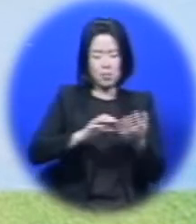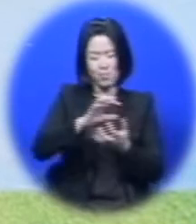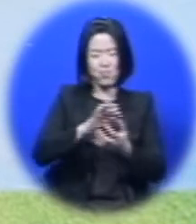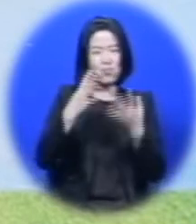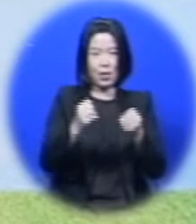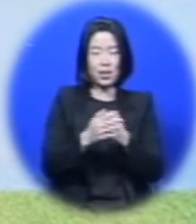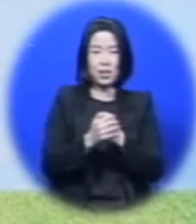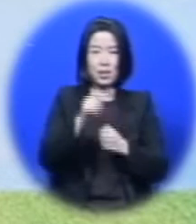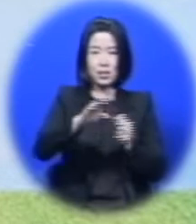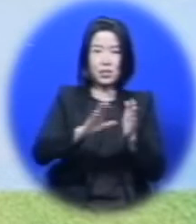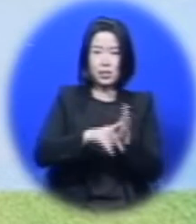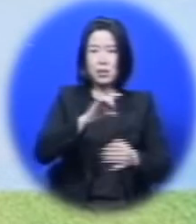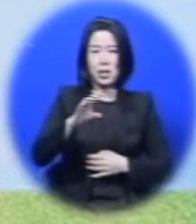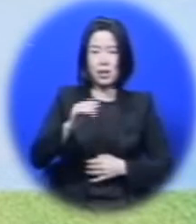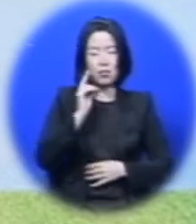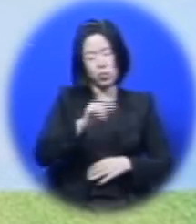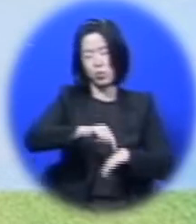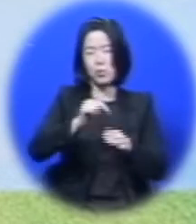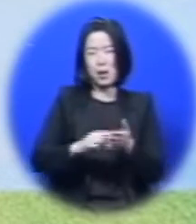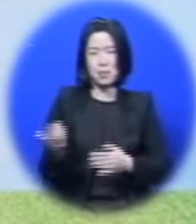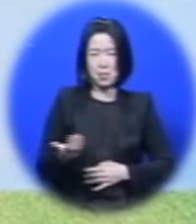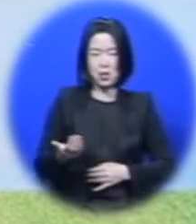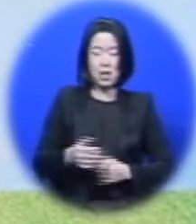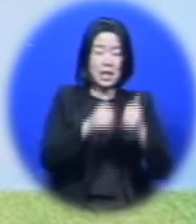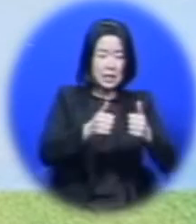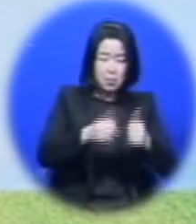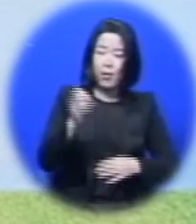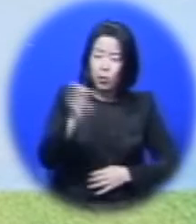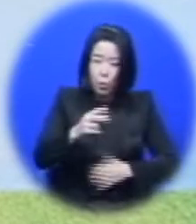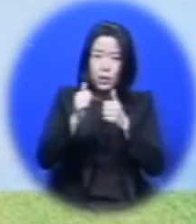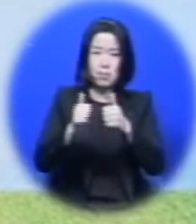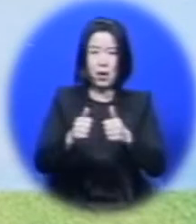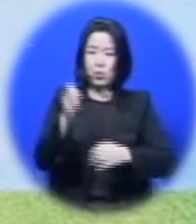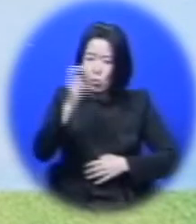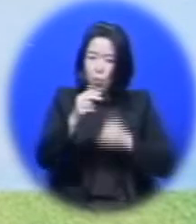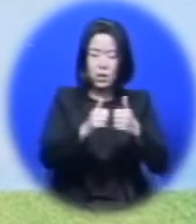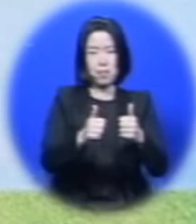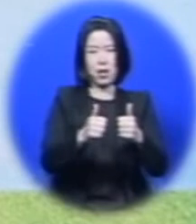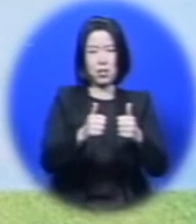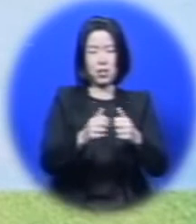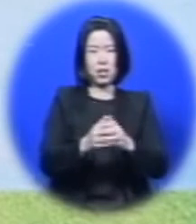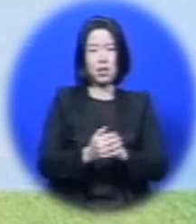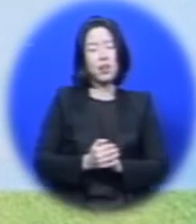그럴 때마다 너무너무 마음이 아파요. 재판을 하고 또 재판을 하고 또 재판을 합니다.